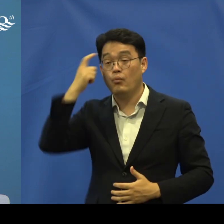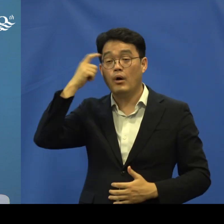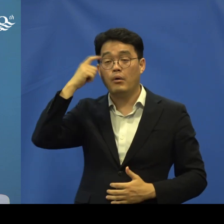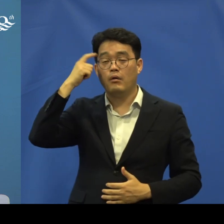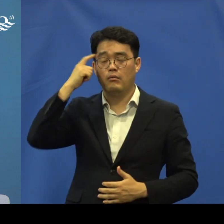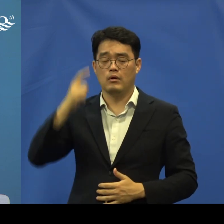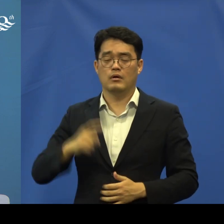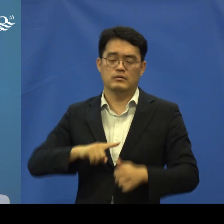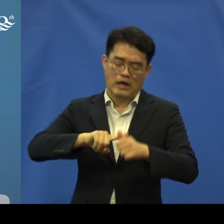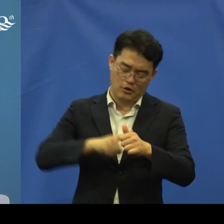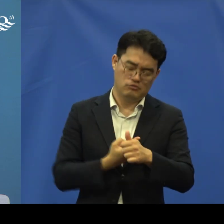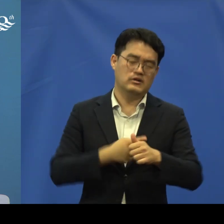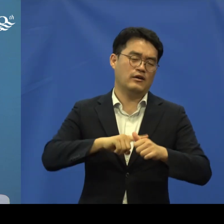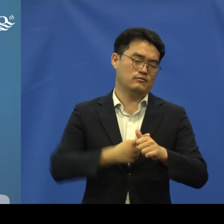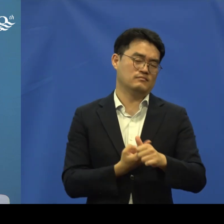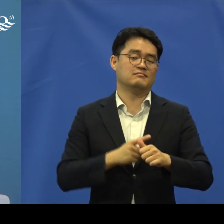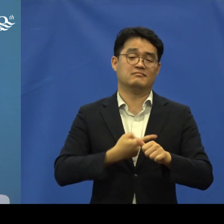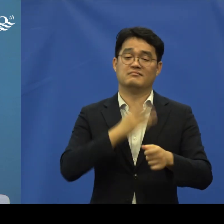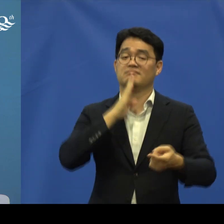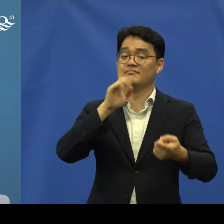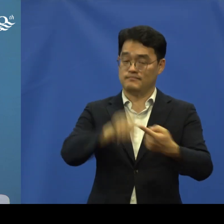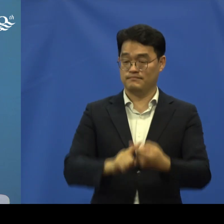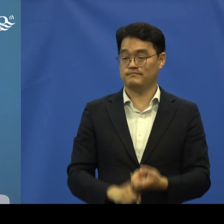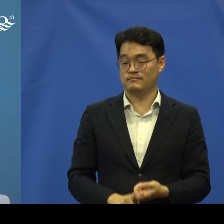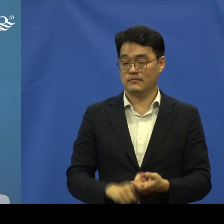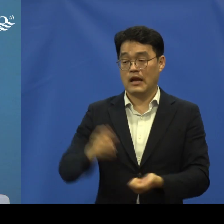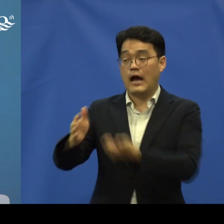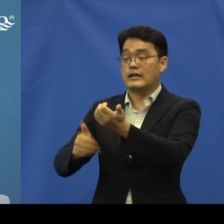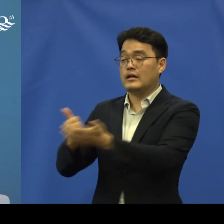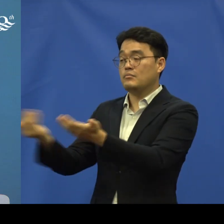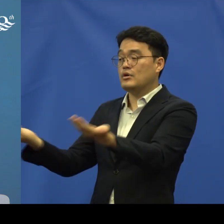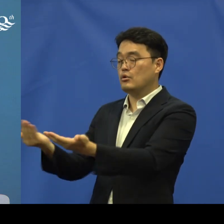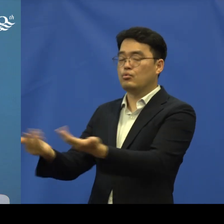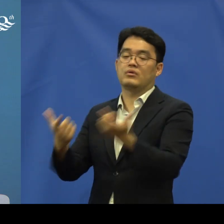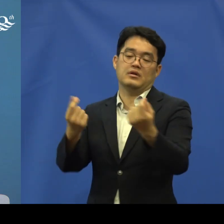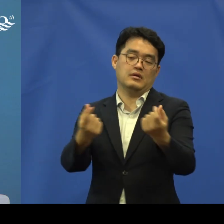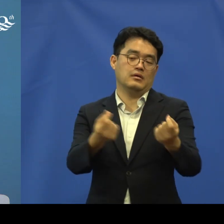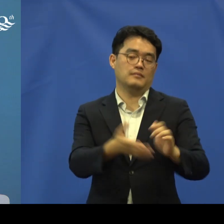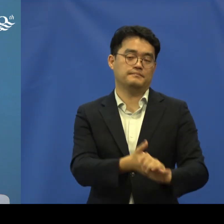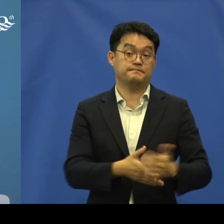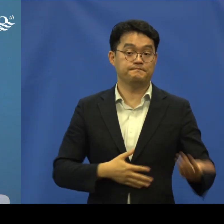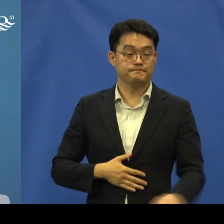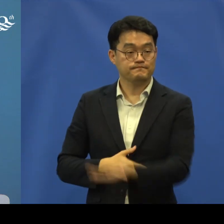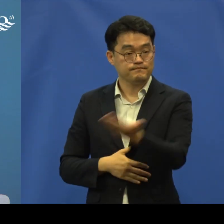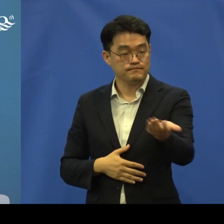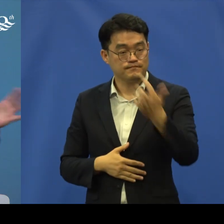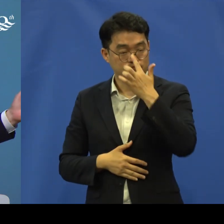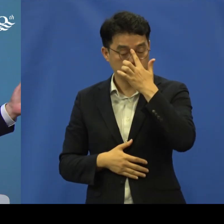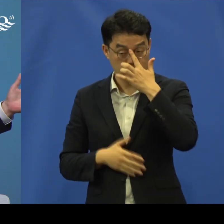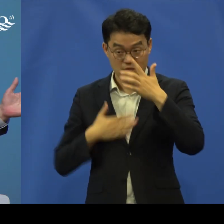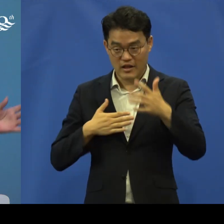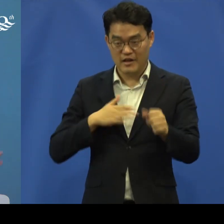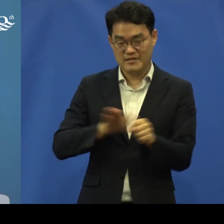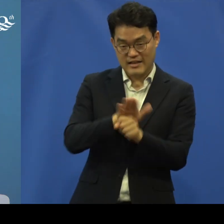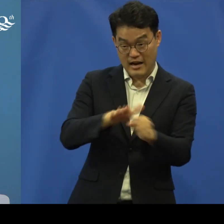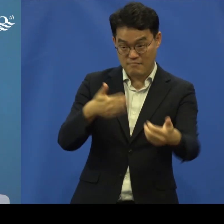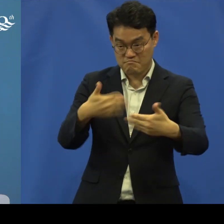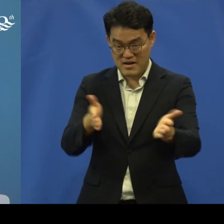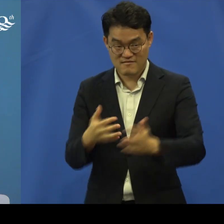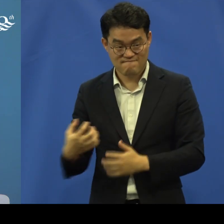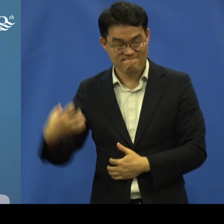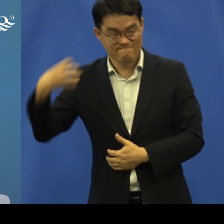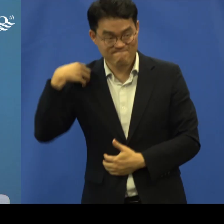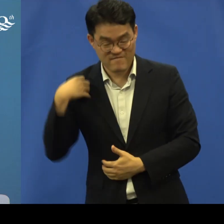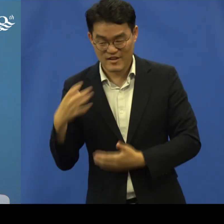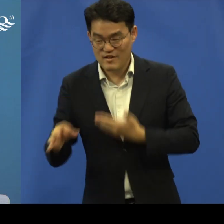하나님의 일을 할 때도 마찬가지입니다. 저절로 되는 게 없어요. 여러분, 사랑방 목자 맡아서 하면 막 빠바바박 분가하고 다